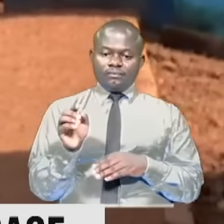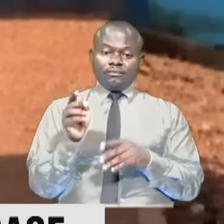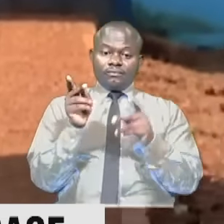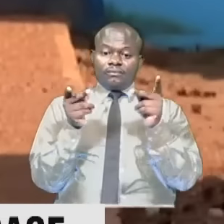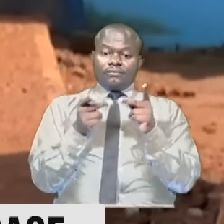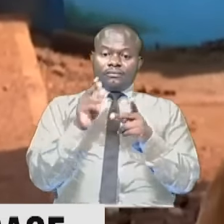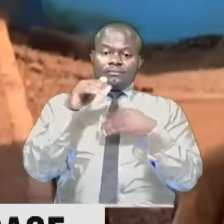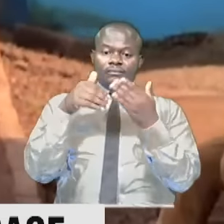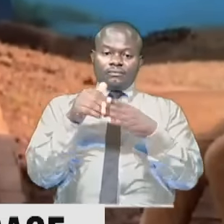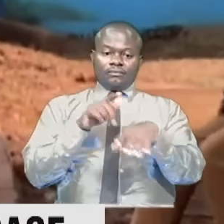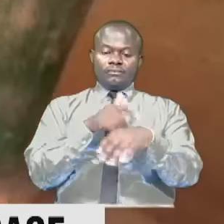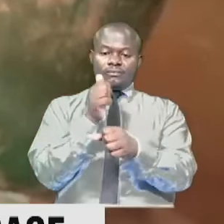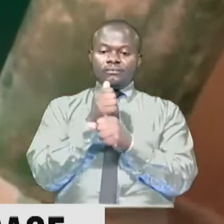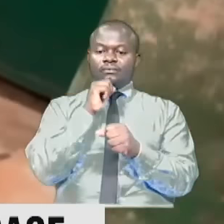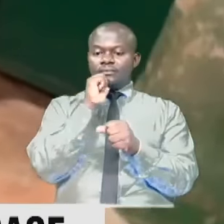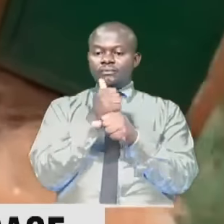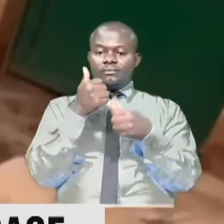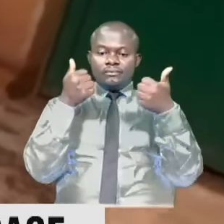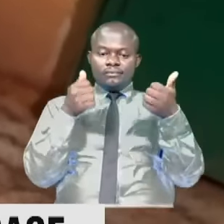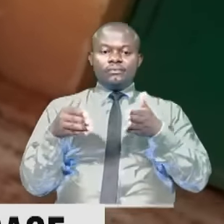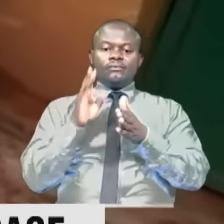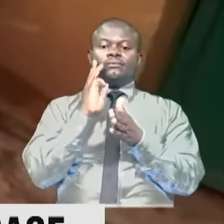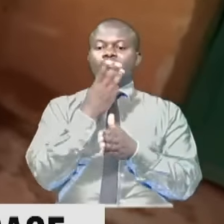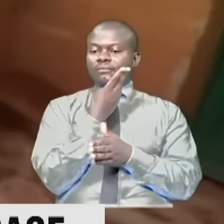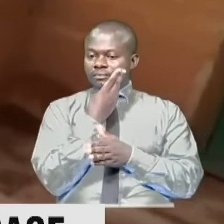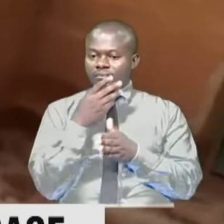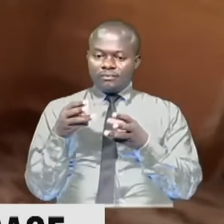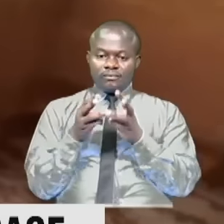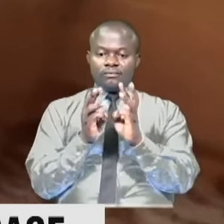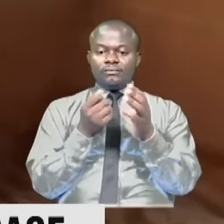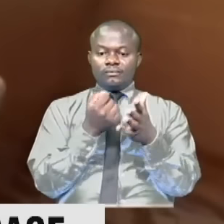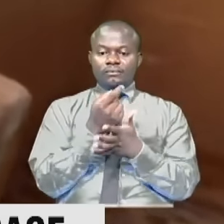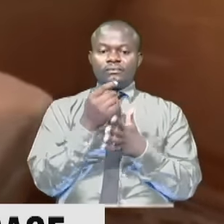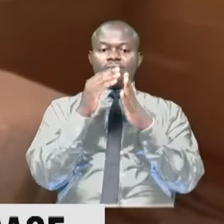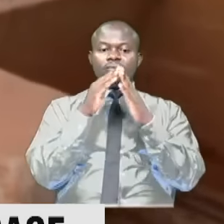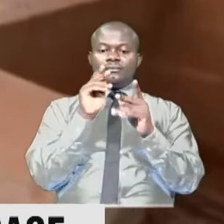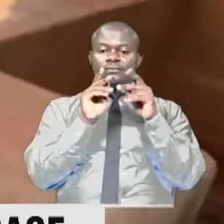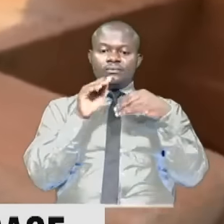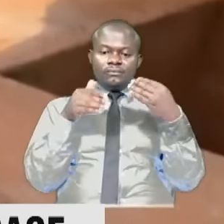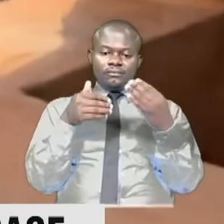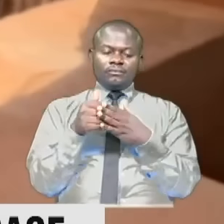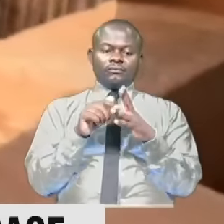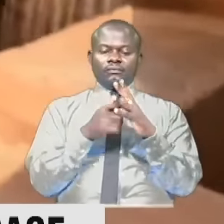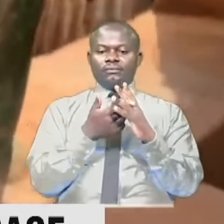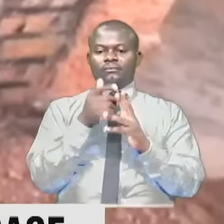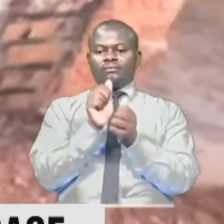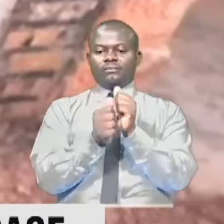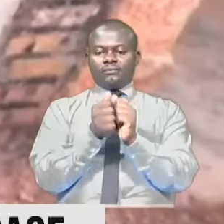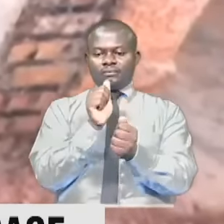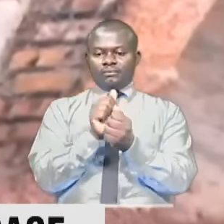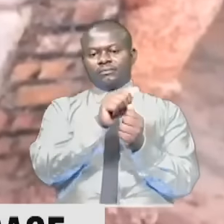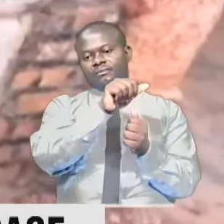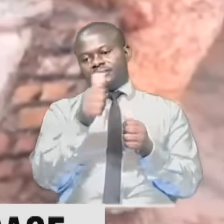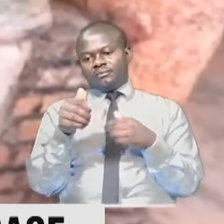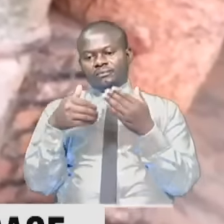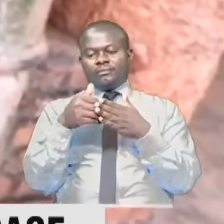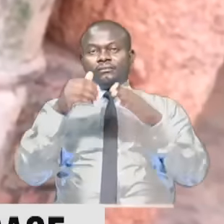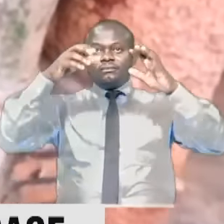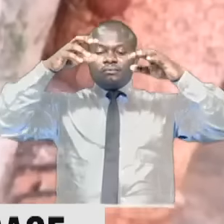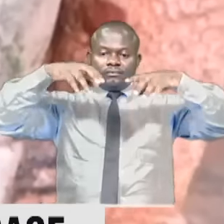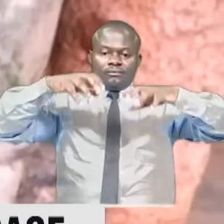muhanda urwakorwaga batakoze neza inzira z'amazi ku buryo byatumye amazu y'abaturage mwe atangira gusenyuka abandi ngo imvura